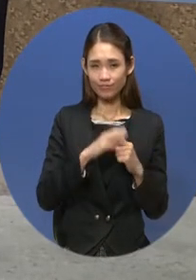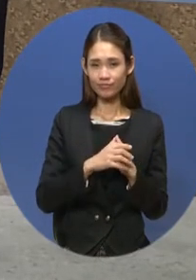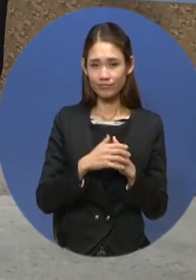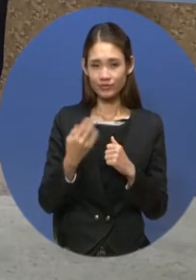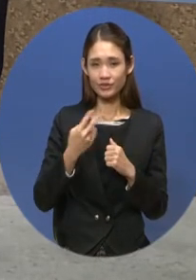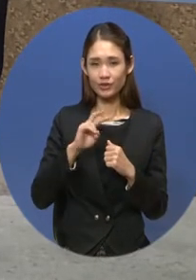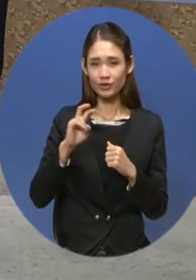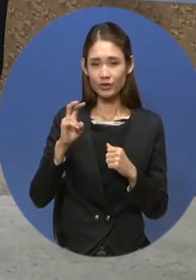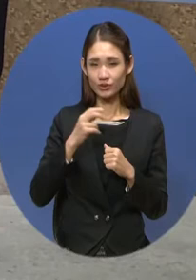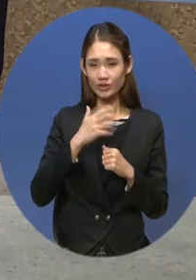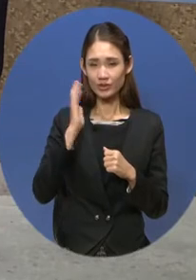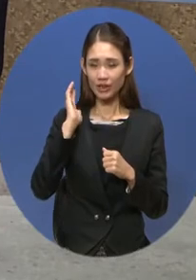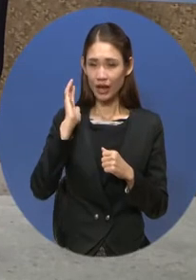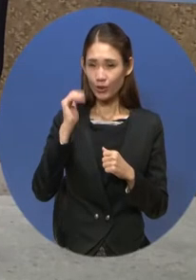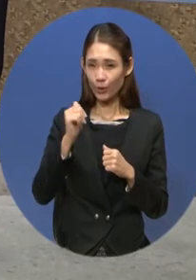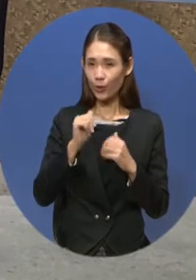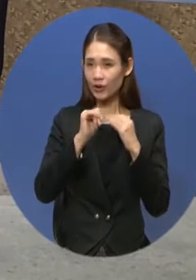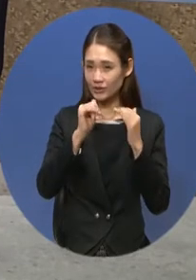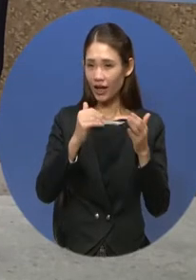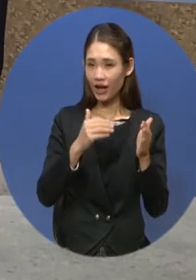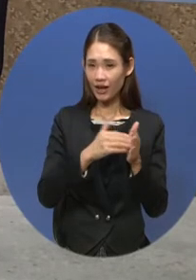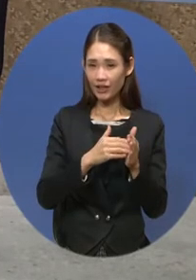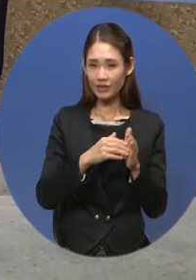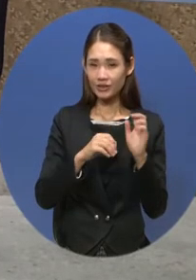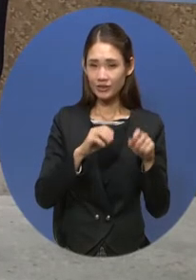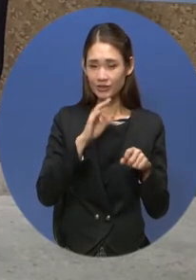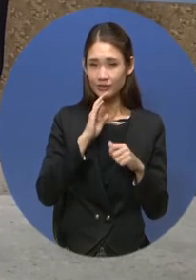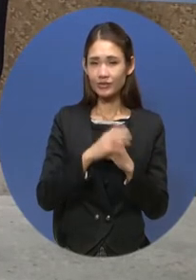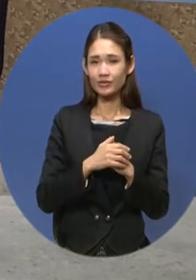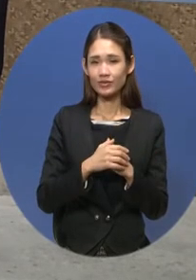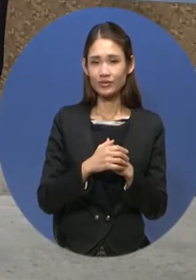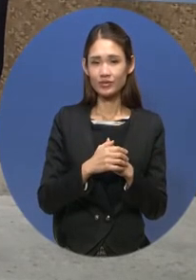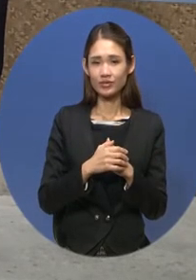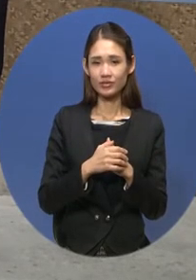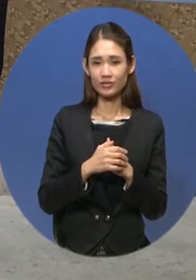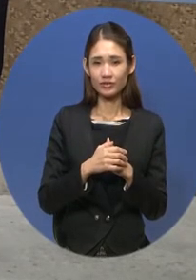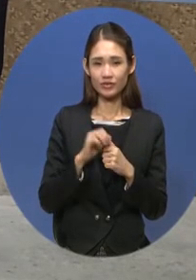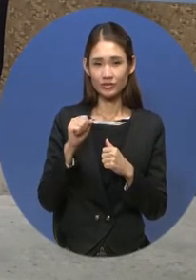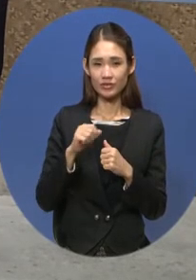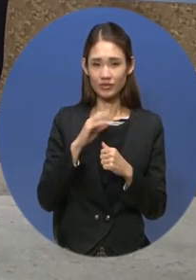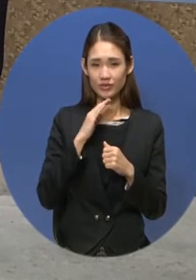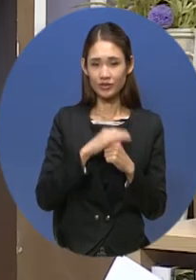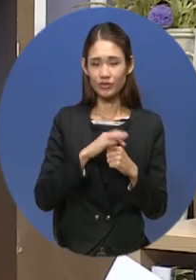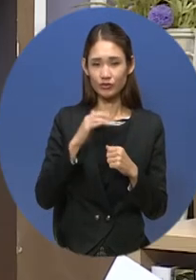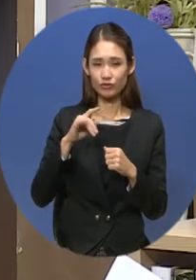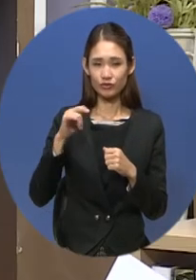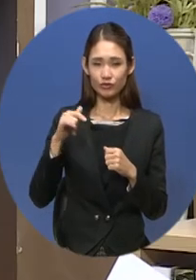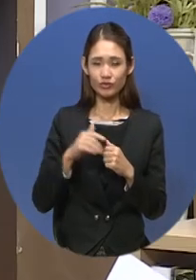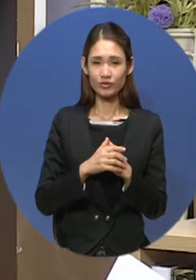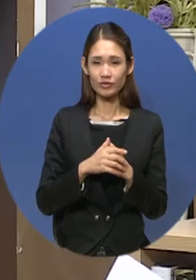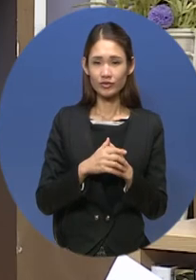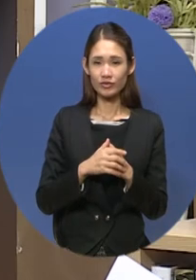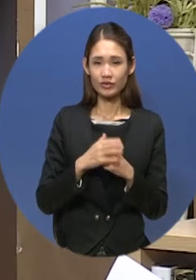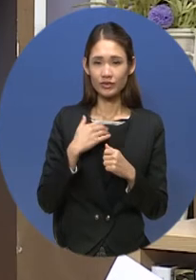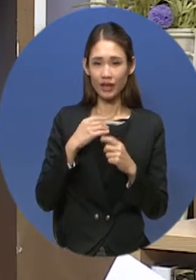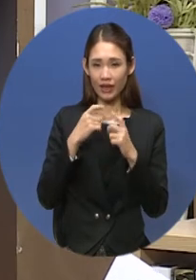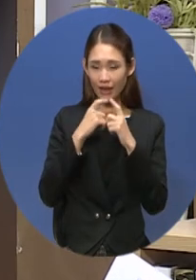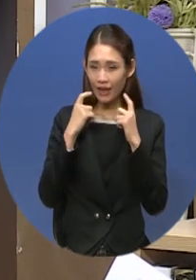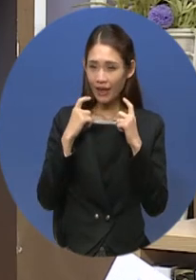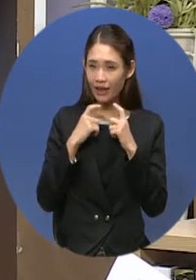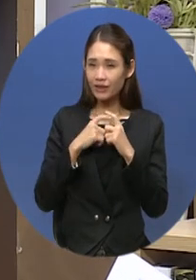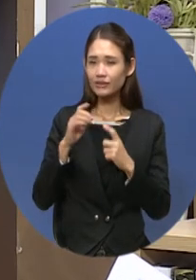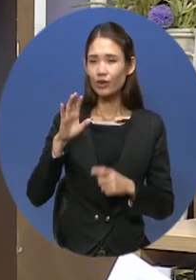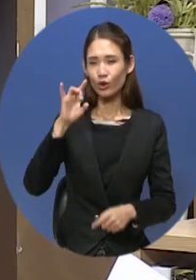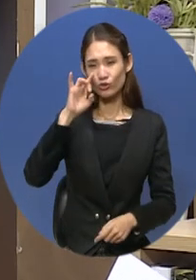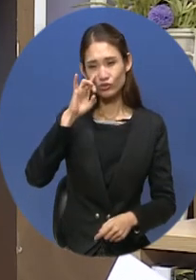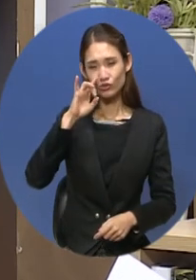그렇죠. 2020년에 대통령상을 수상하셨잖아요. 그죠? 그렇죠. 예. 네, 네. 그 민요 자매가. 네. 네. 제가 좀 개인적으로 이 궁금한